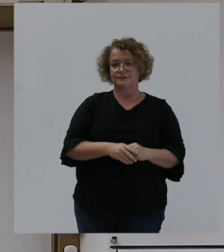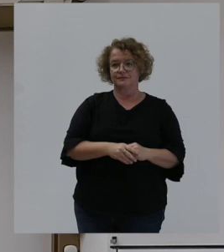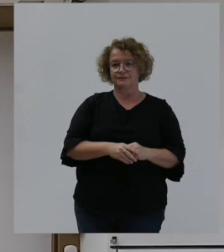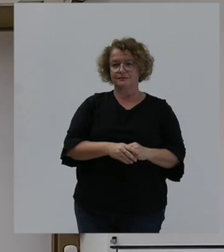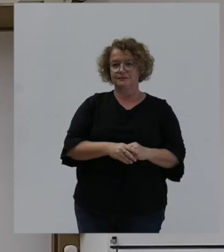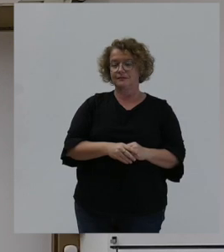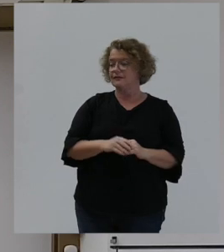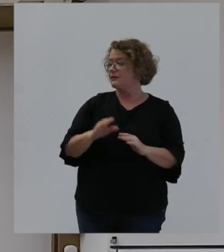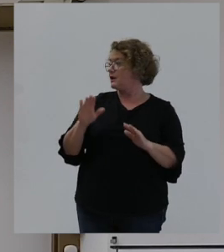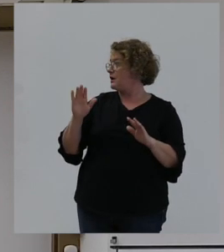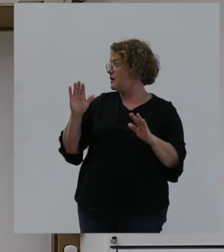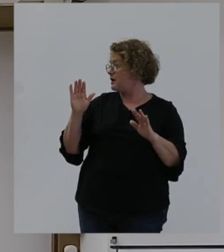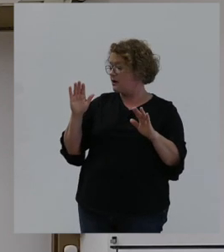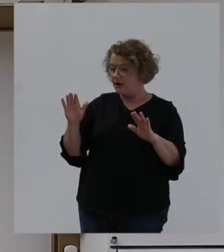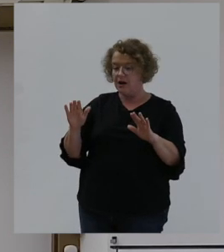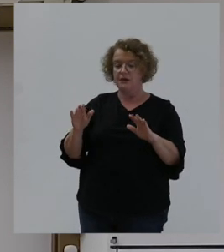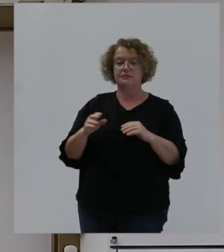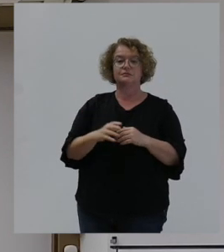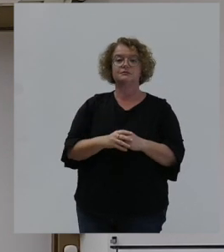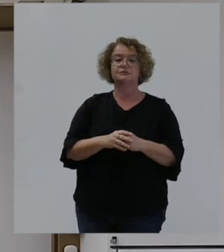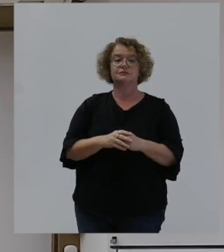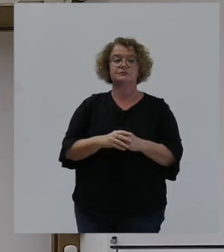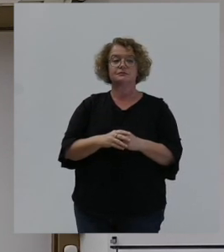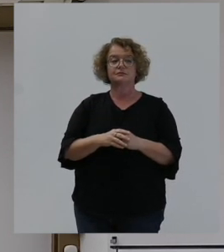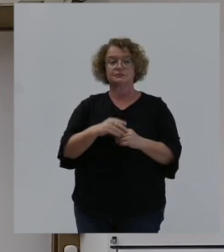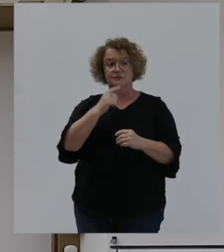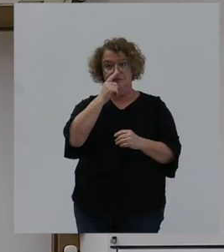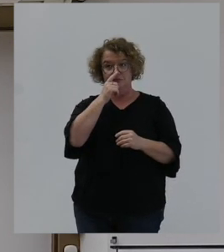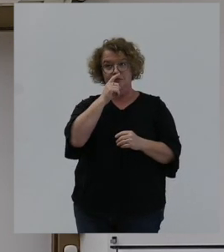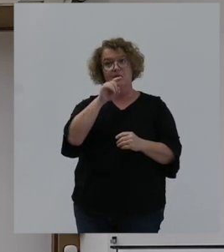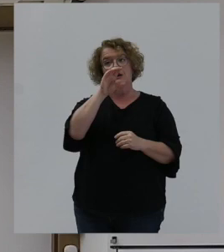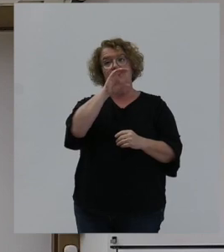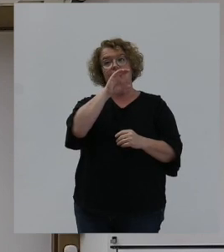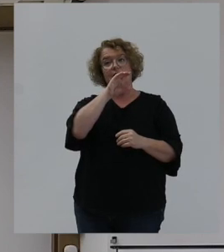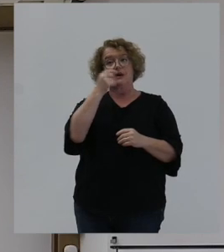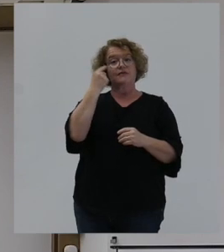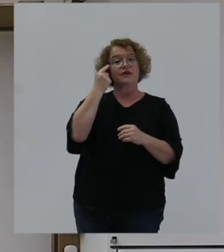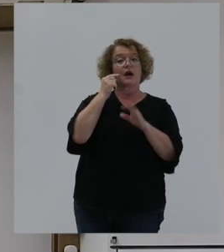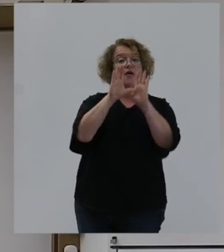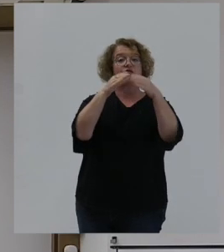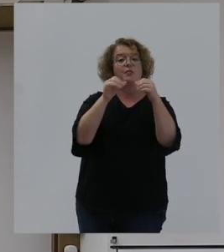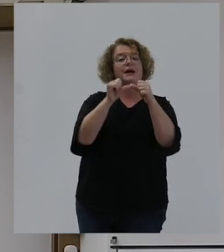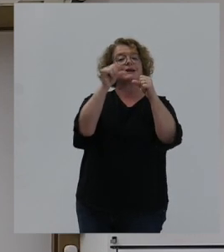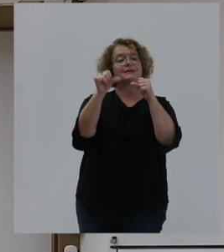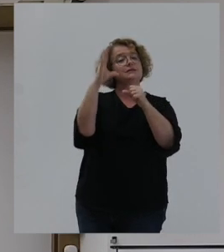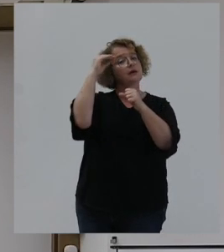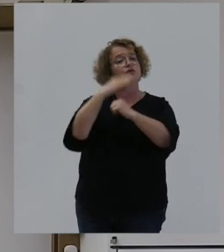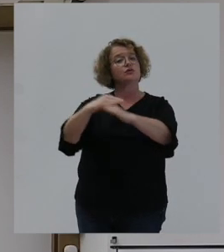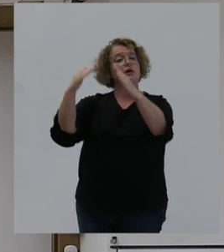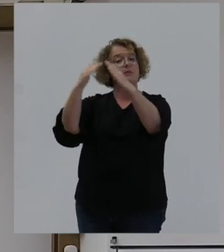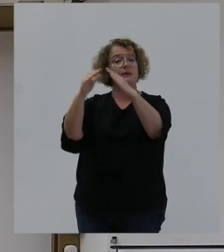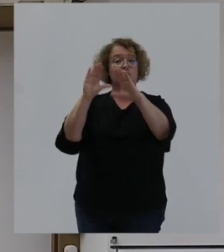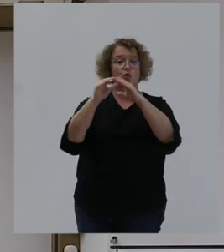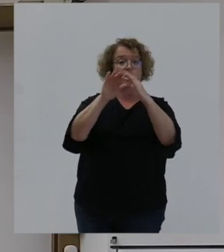Dans une logique de chapelle, nous essayons de voir comment nous pouvons développer une formation à distance